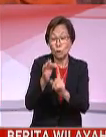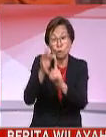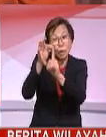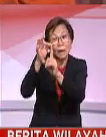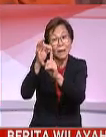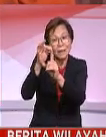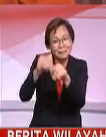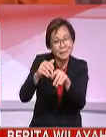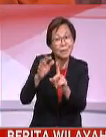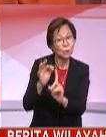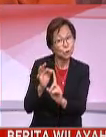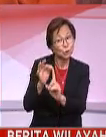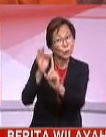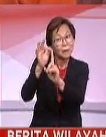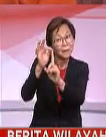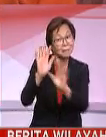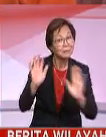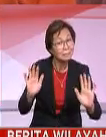ada